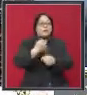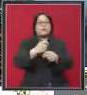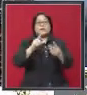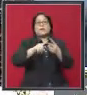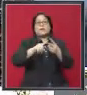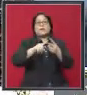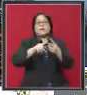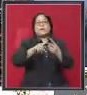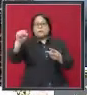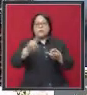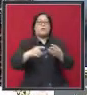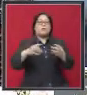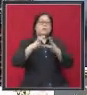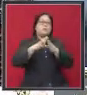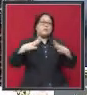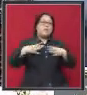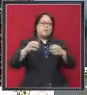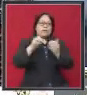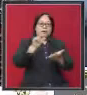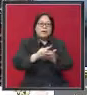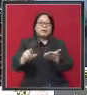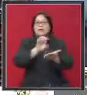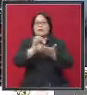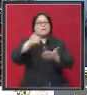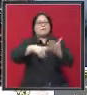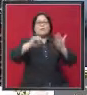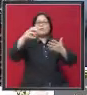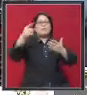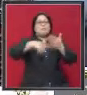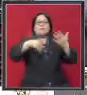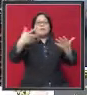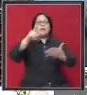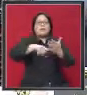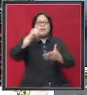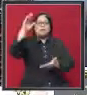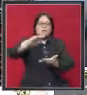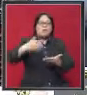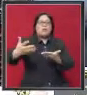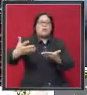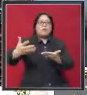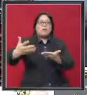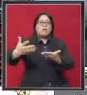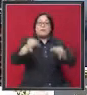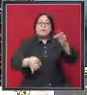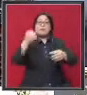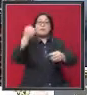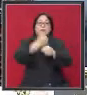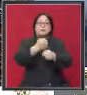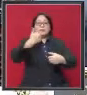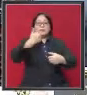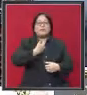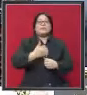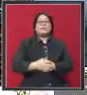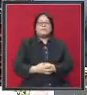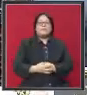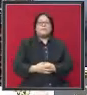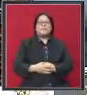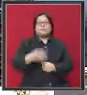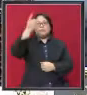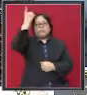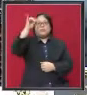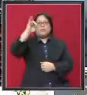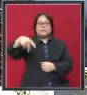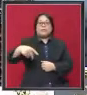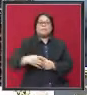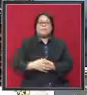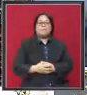pekerjaan, notis, cuti tanpa gaji, potongan gaji, allowance atau OT maupun pengurangan pendapatan jika bekerja sendiri. Datuk